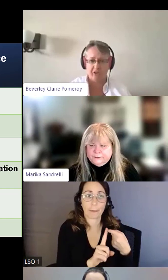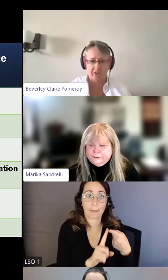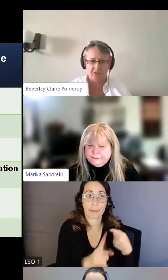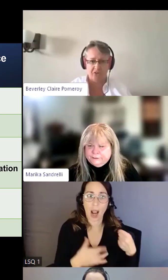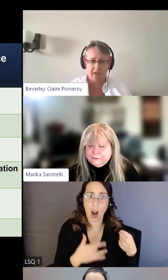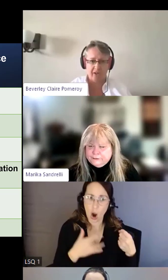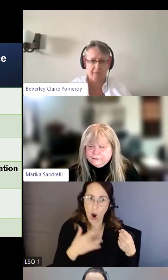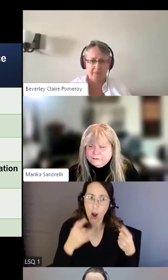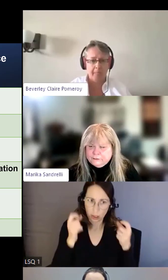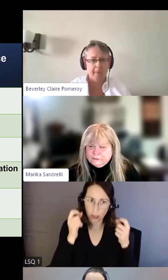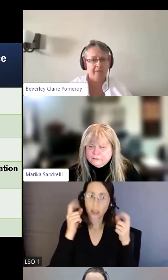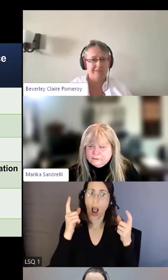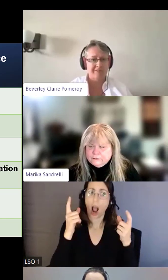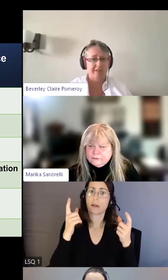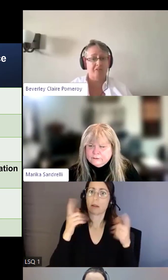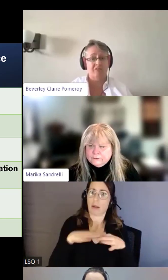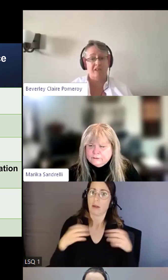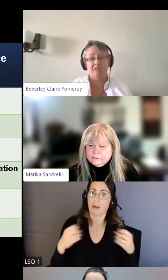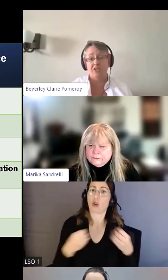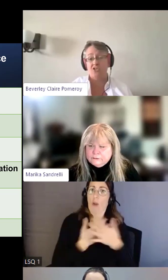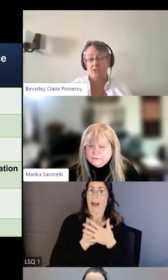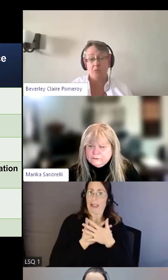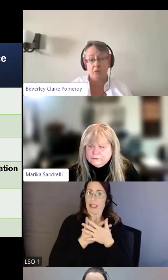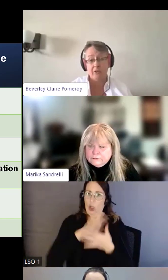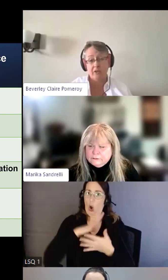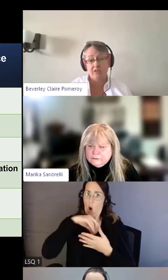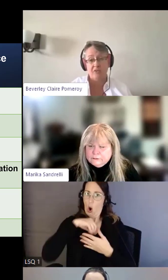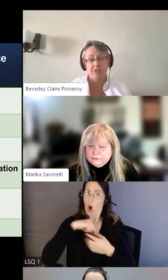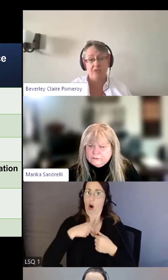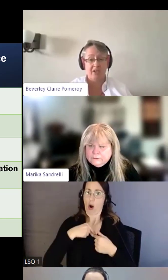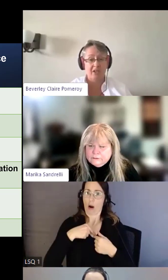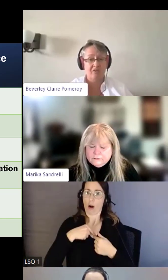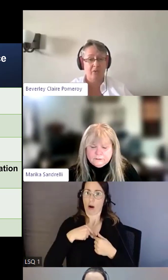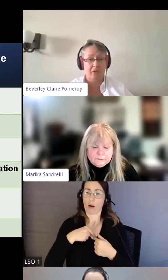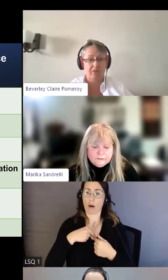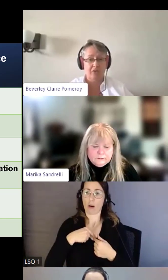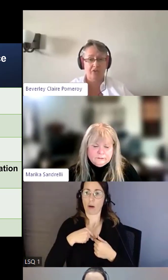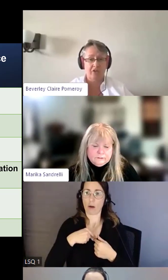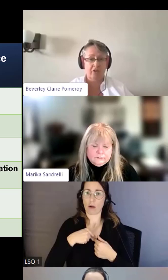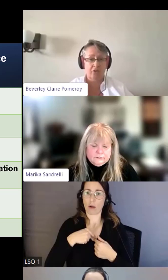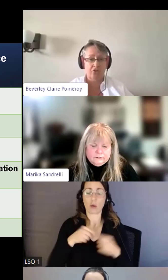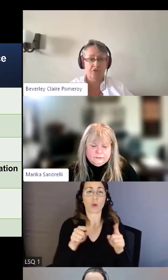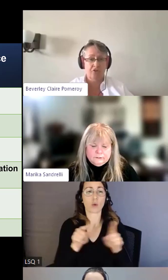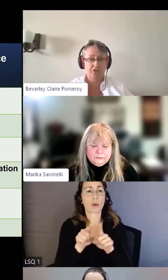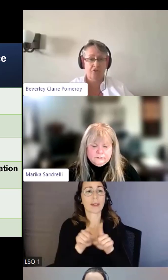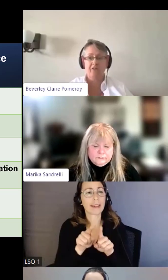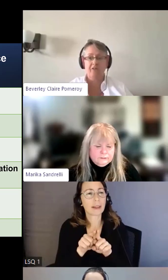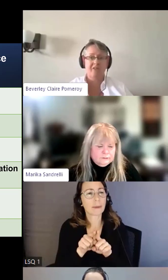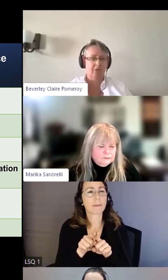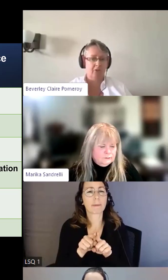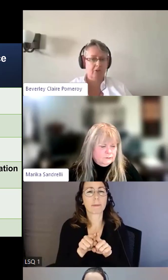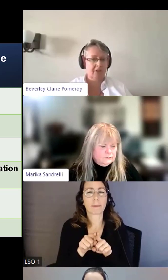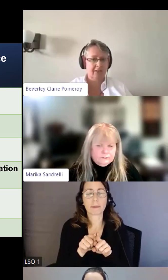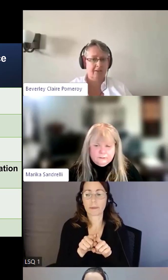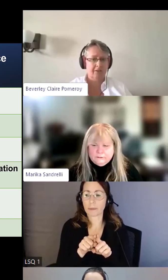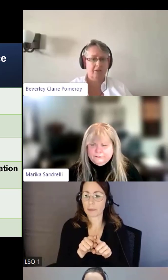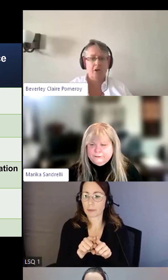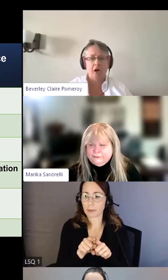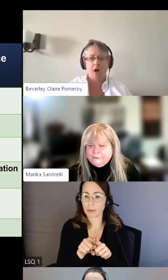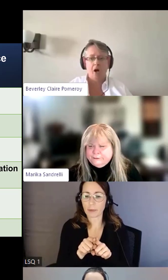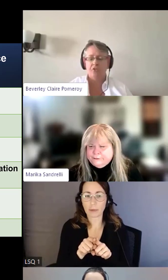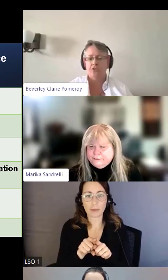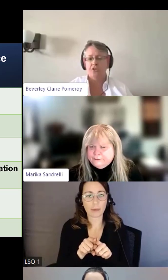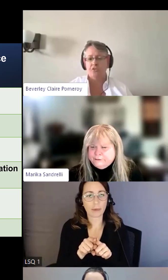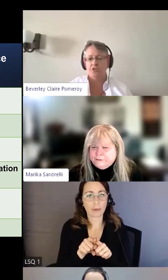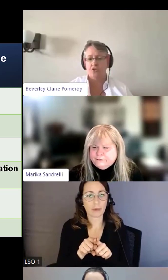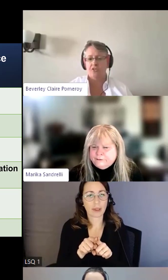Et l'idée aussi de la diversité, à quoi ça ressemble, des opportunités